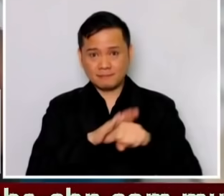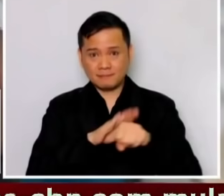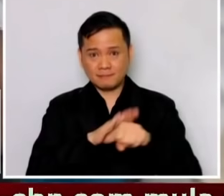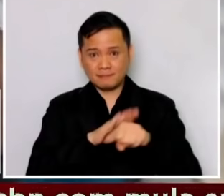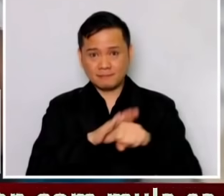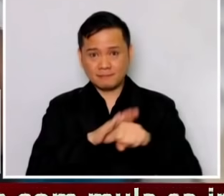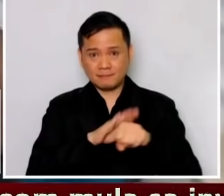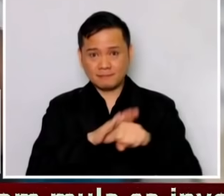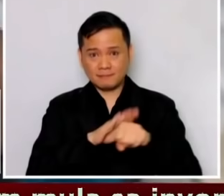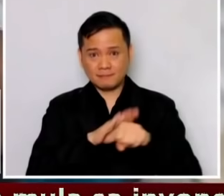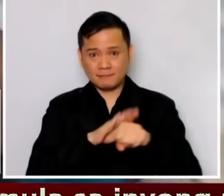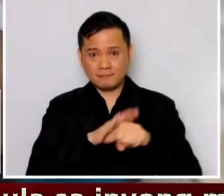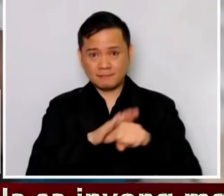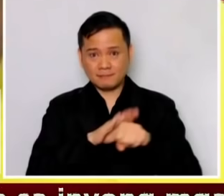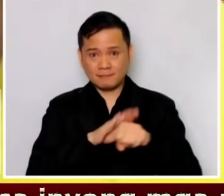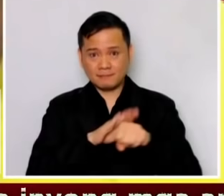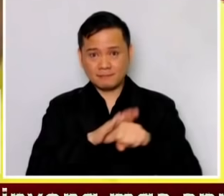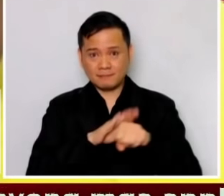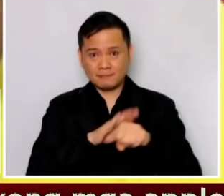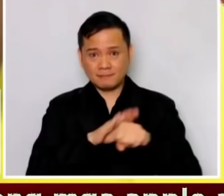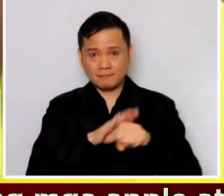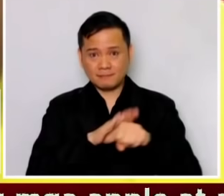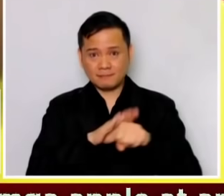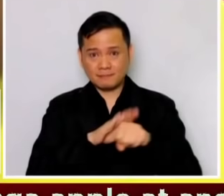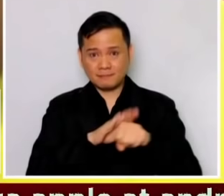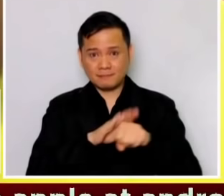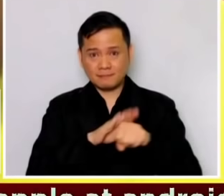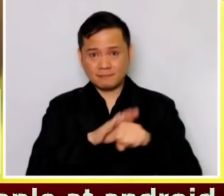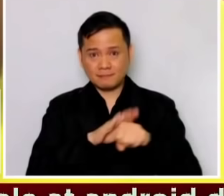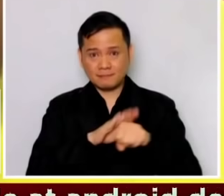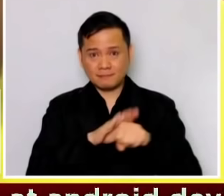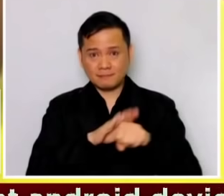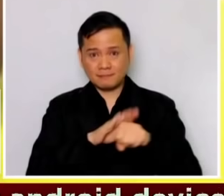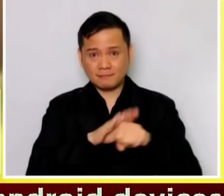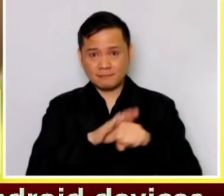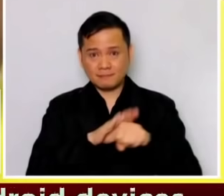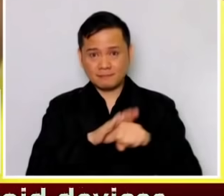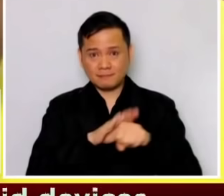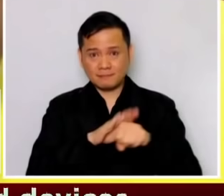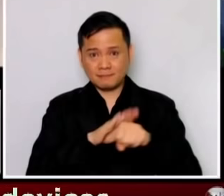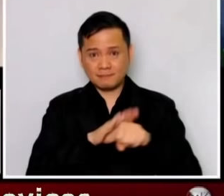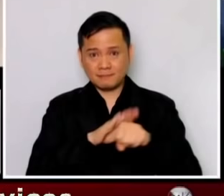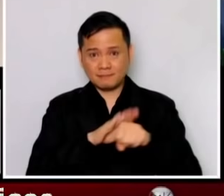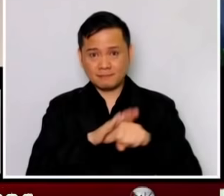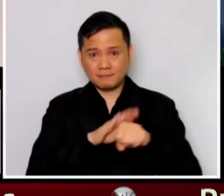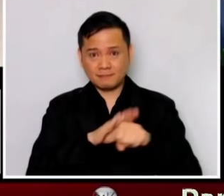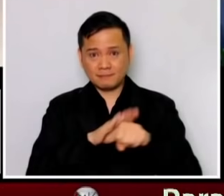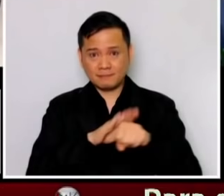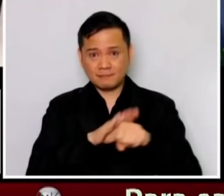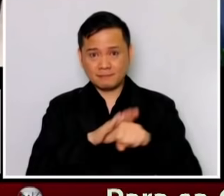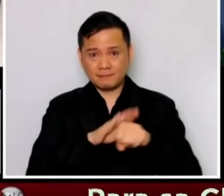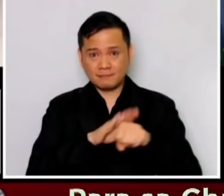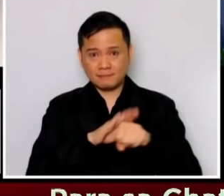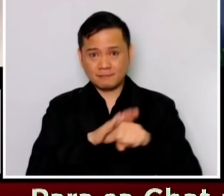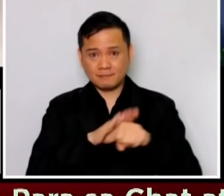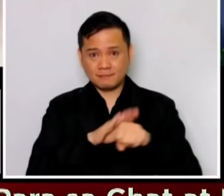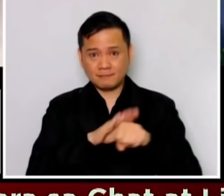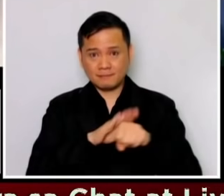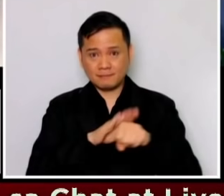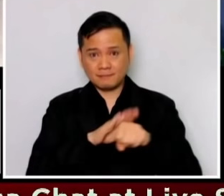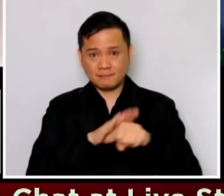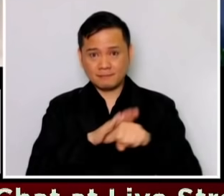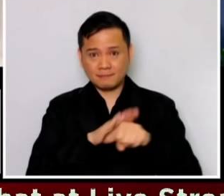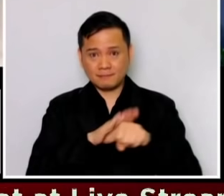pensioners ang mga pensyonadong nasa abroad at survivorship o disability pensioners. Hindi naman personal appearance ang